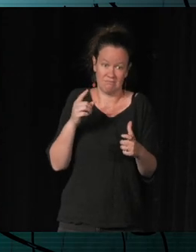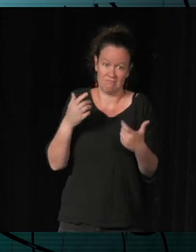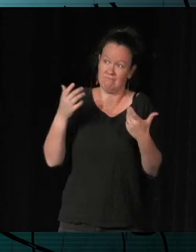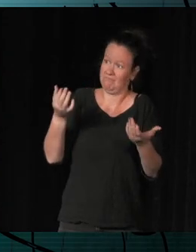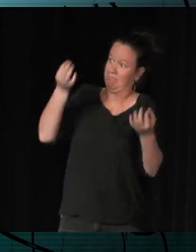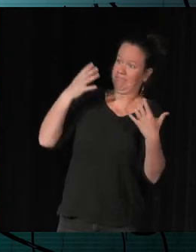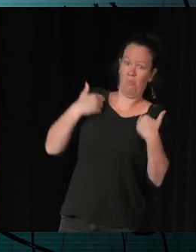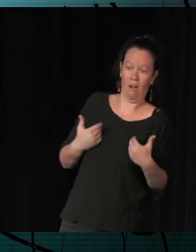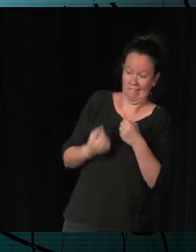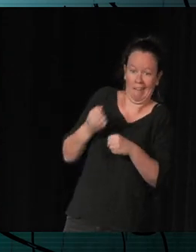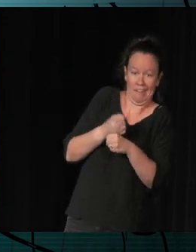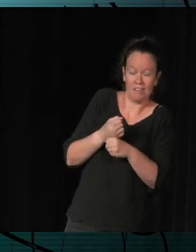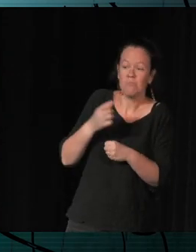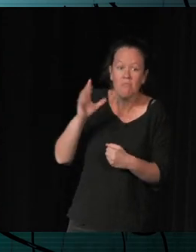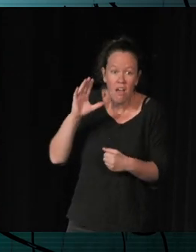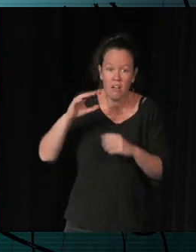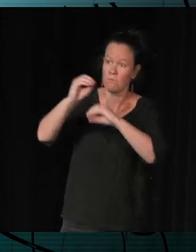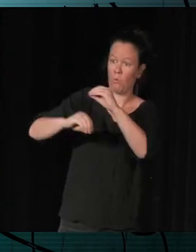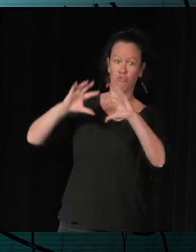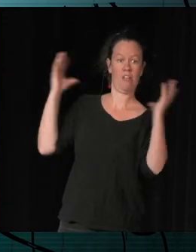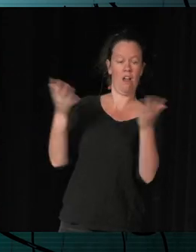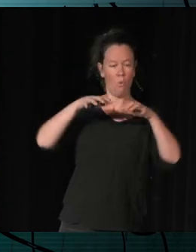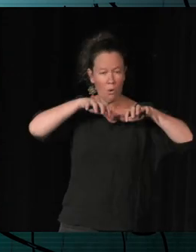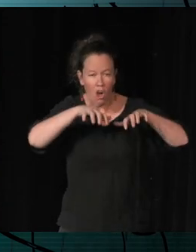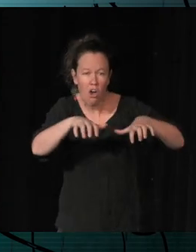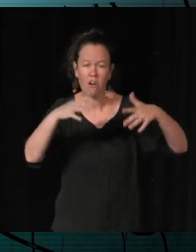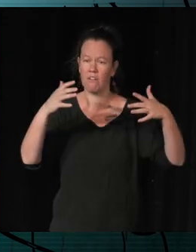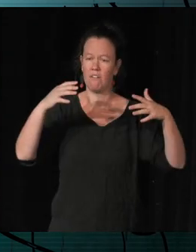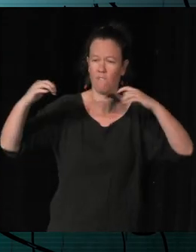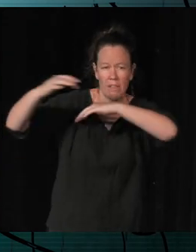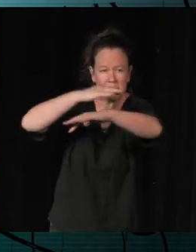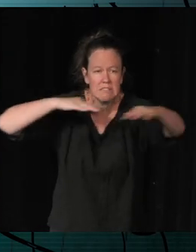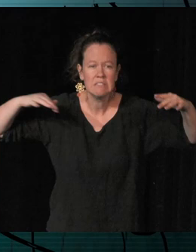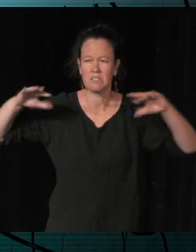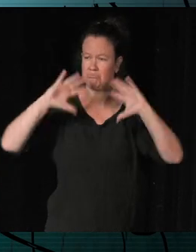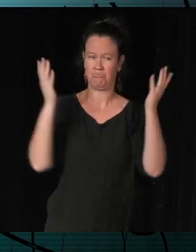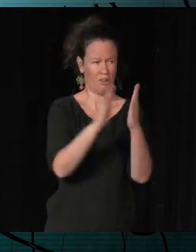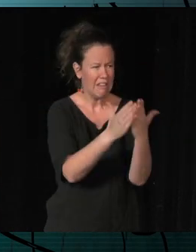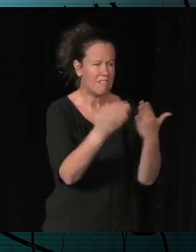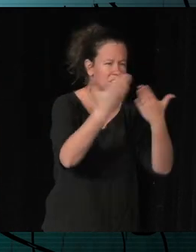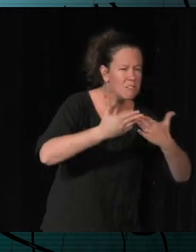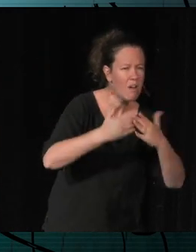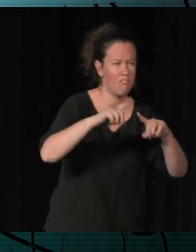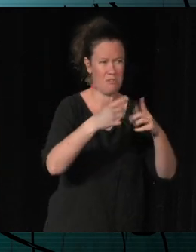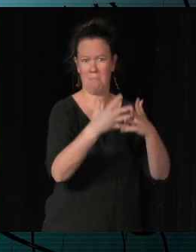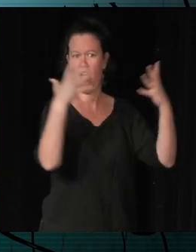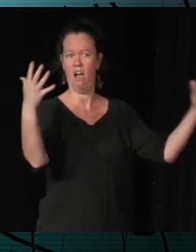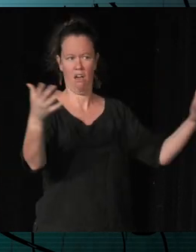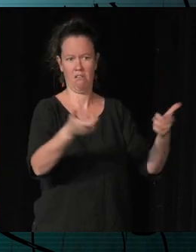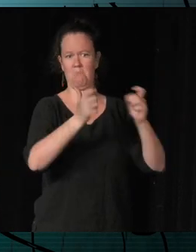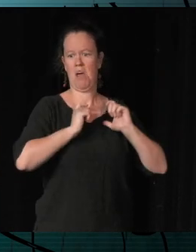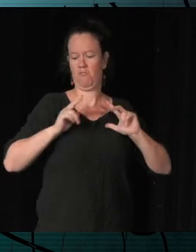cinéma fantastique et d'horreur existe depuis bien plus longtemps donc on peut pas dire que c'est j'ai était le premier par un concours de